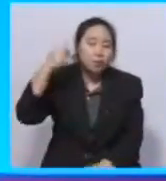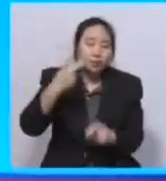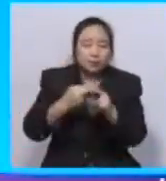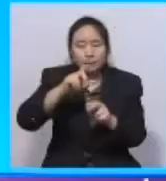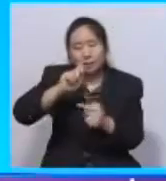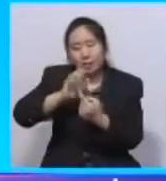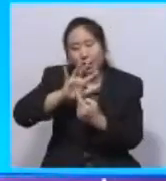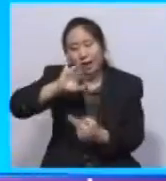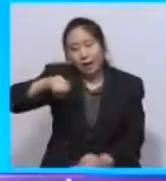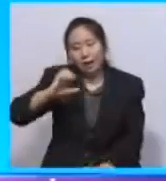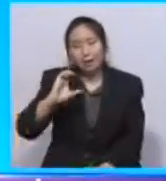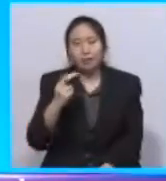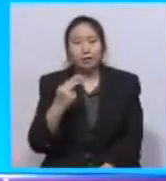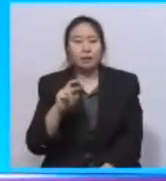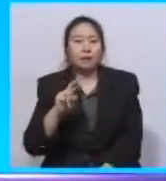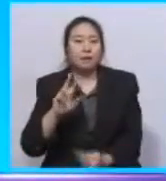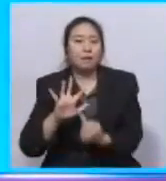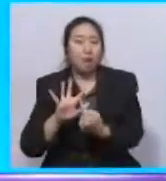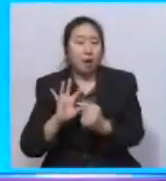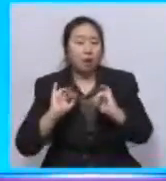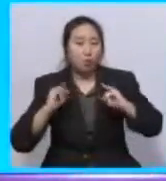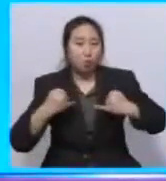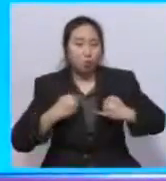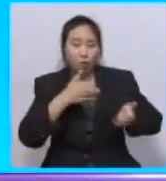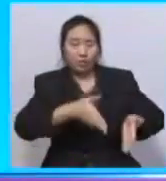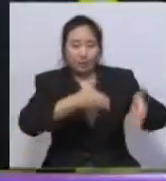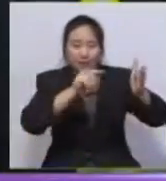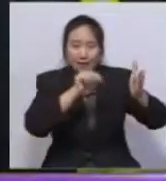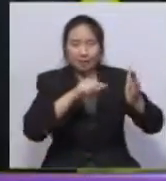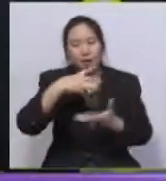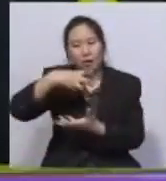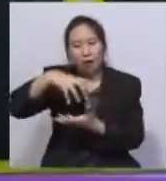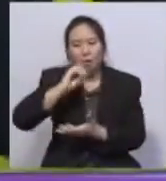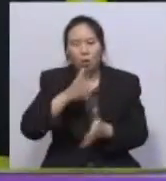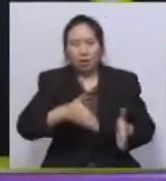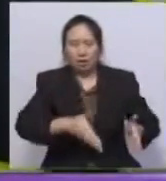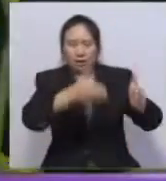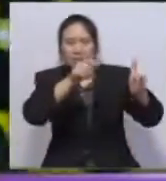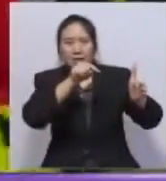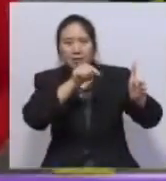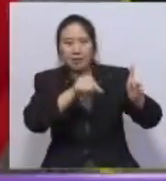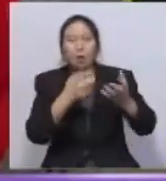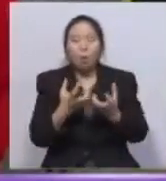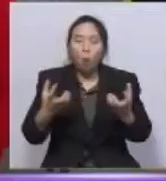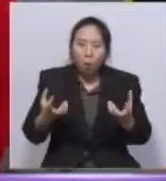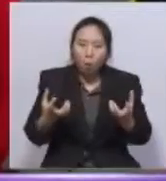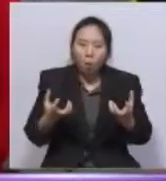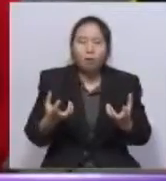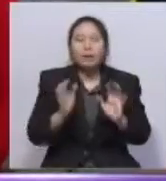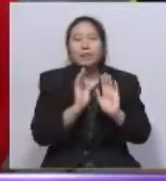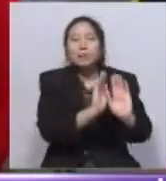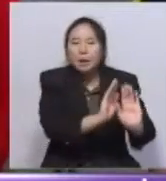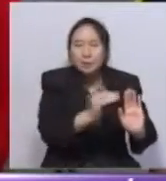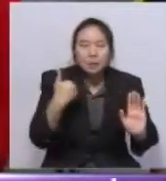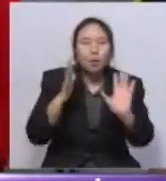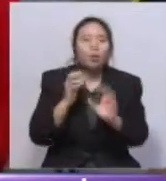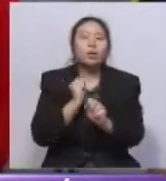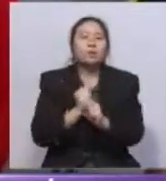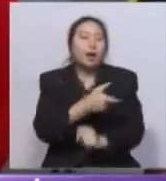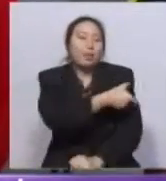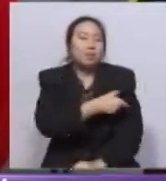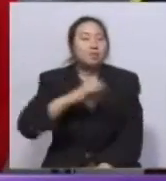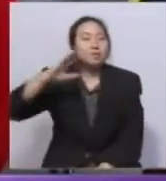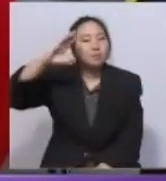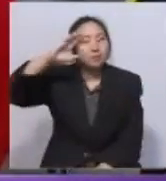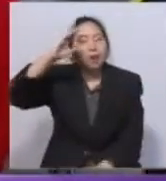ชราอาทิพานุนะคะเจ้าของของอาคารที่เกิดเหตุบอกว่าอาคารดังกล่าวค่ะเป็นที่เก็บสินค้ามีเพียงเจ้าหน้าที่รักษา